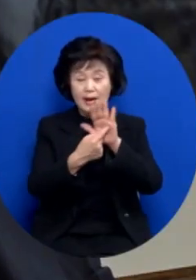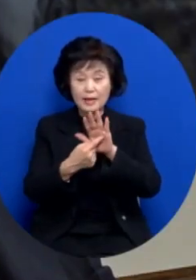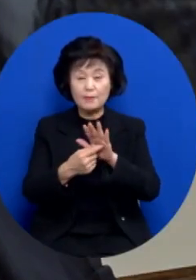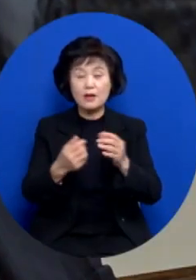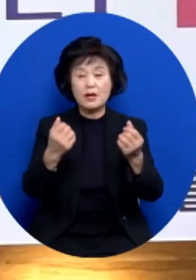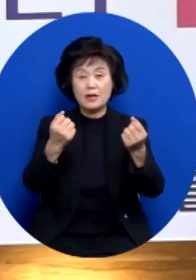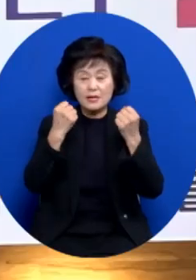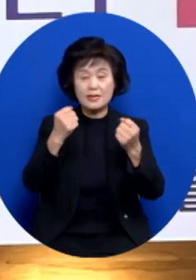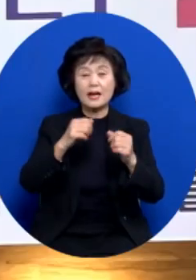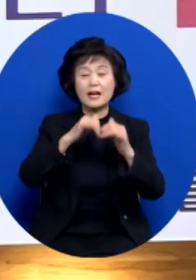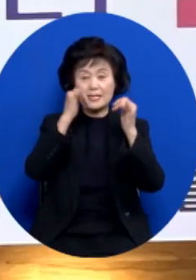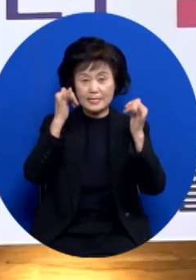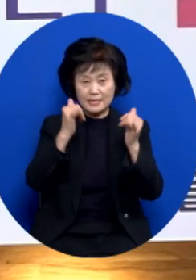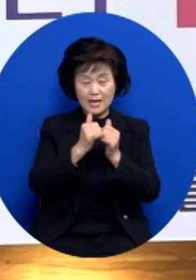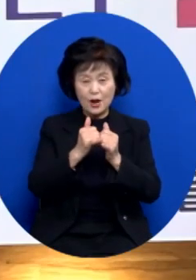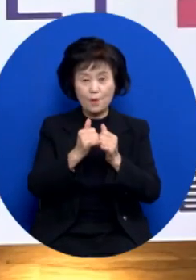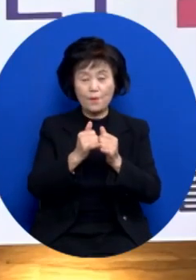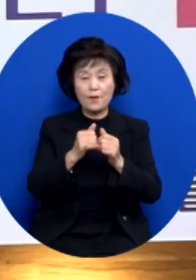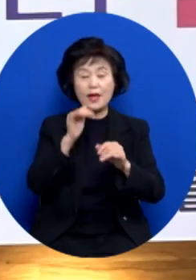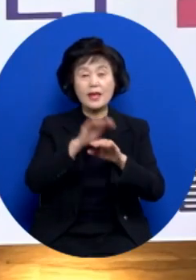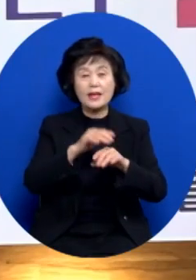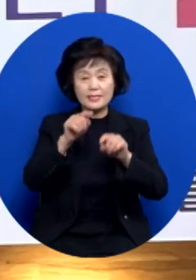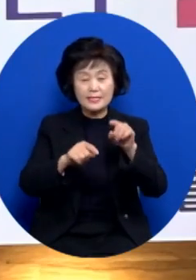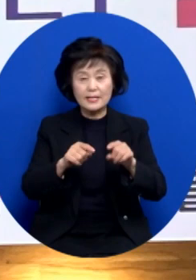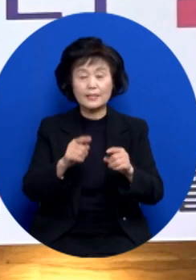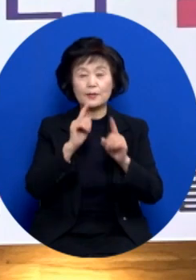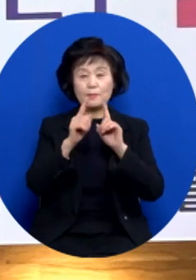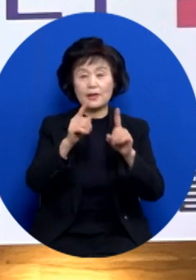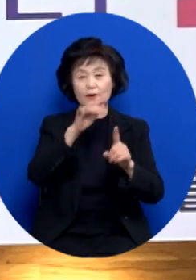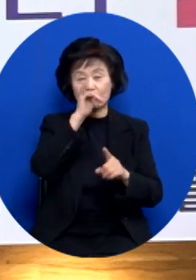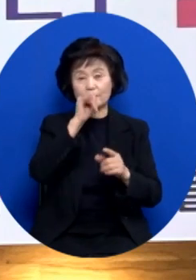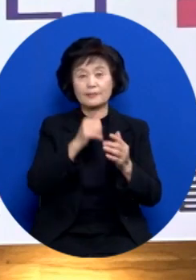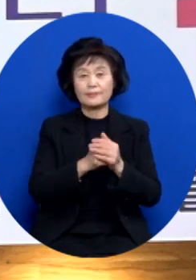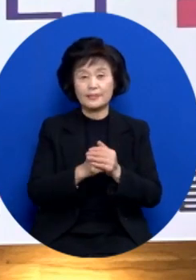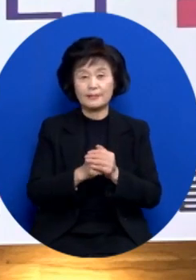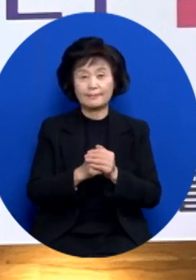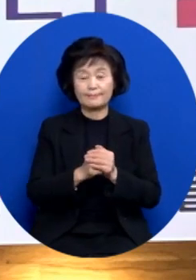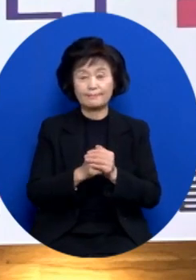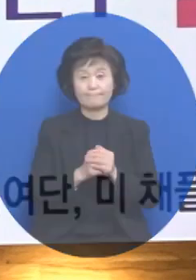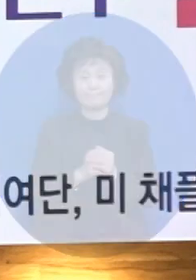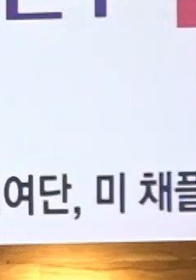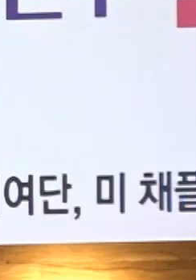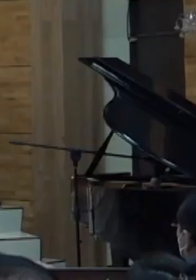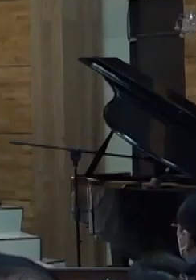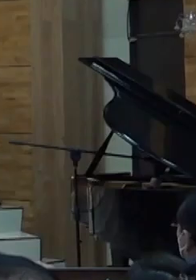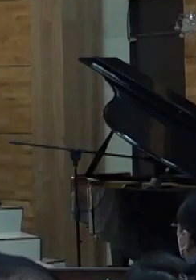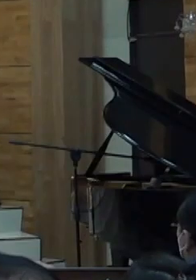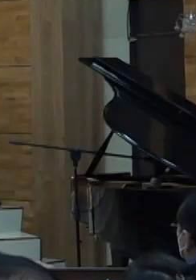건전한 사회로의 복귀를 실현하자고 인사말을 전했습니다. 지금까지 오늘의 주요 단신이었습니다.